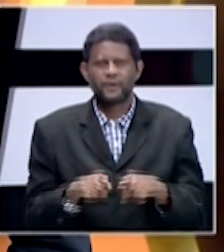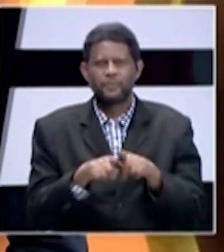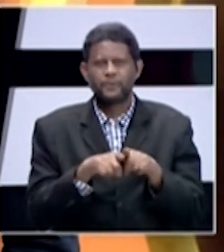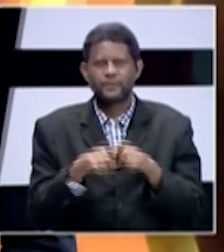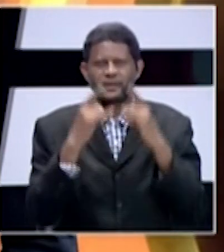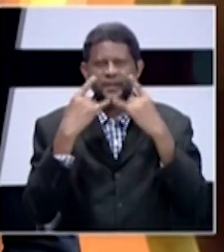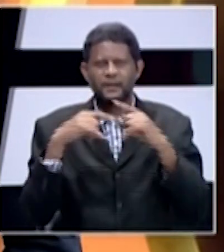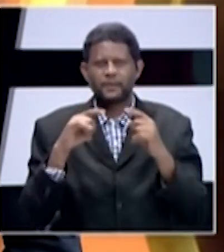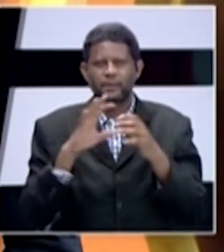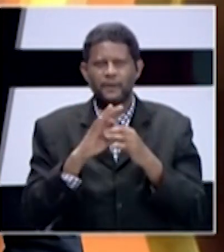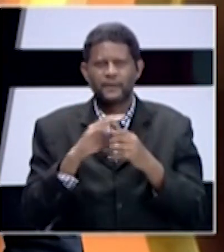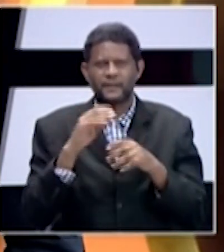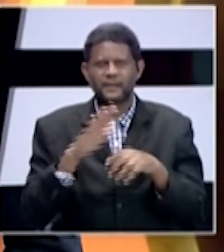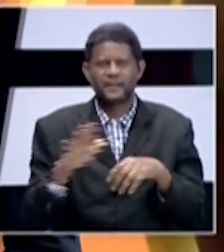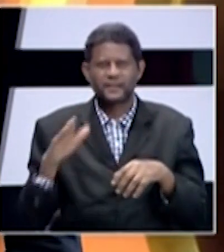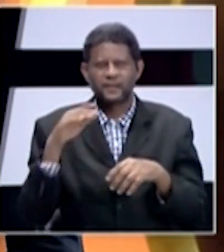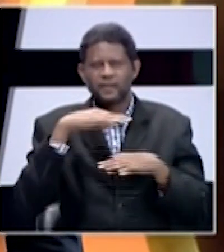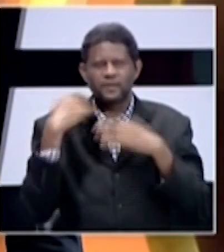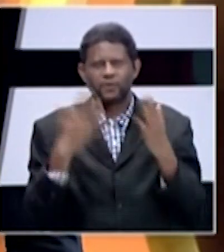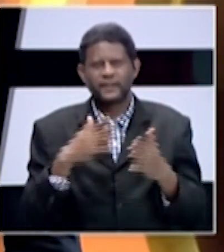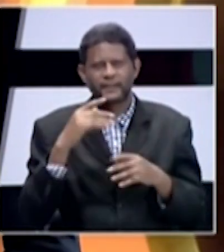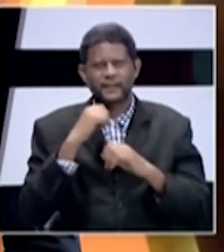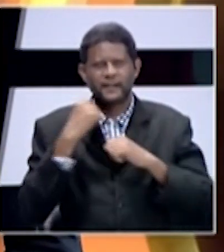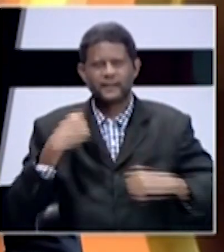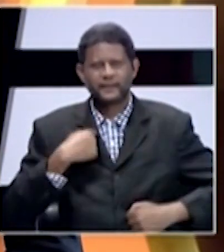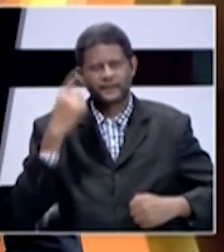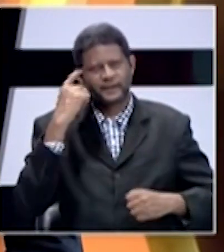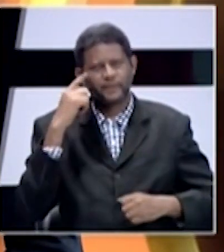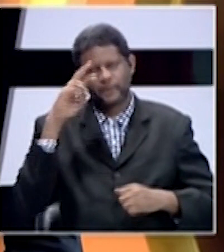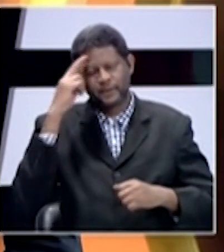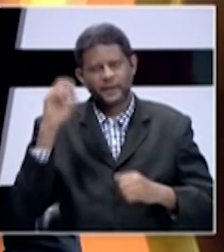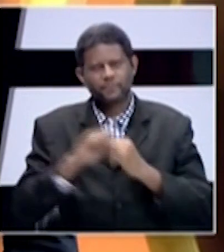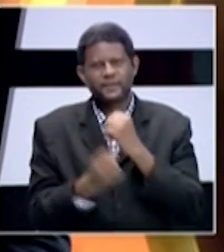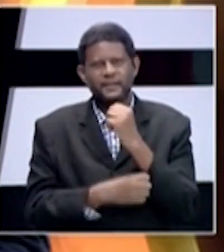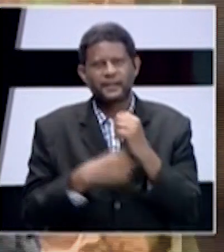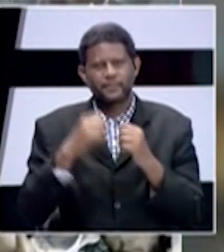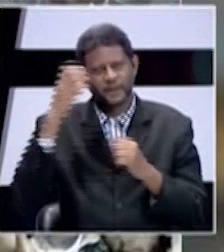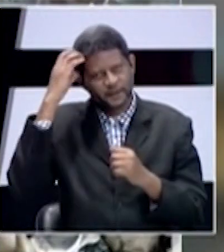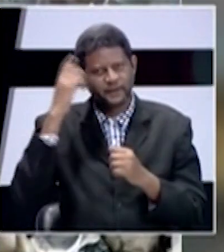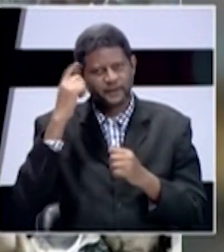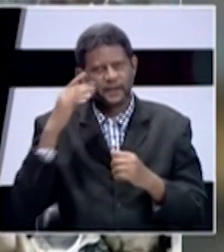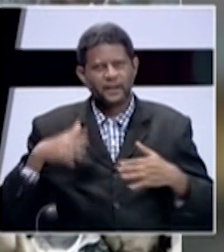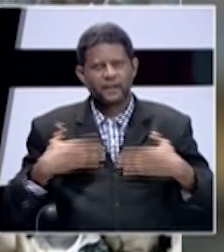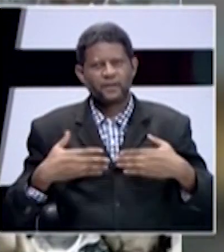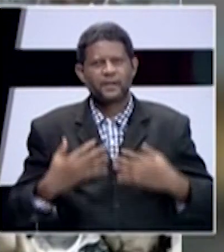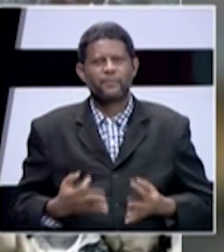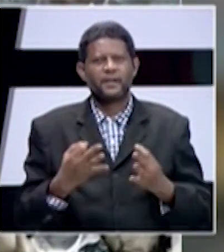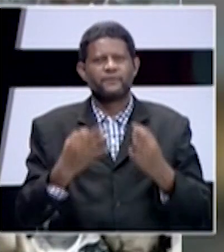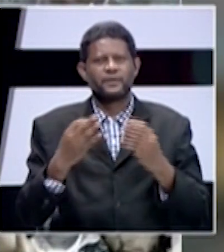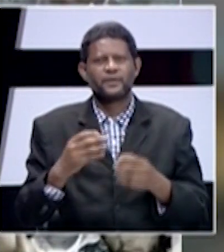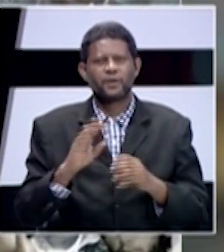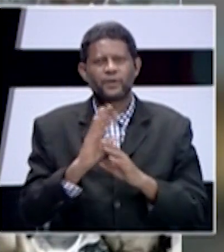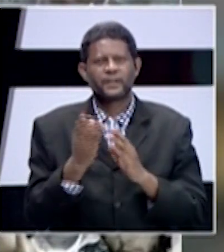بتمساسالي زينا محبر دك سوات تقادلتي تقراي بمخنيات مسرطة من قصة تقراي يملكيتو تاحقواس وحليفهم هوا